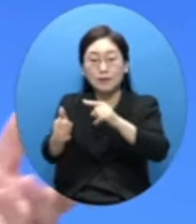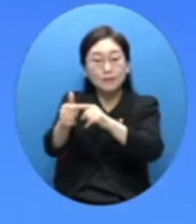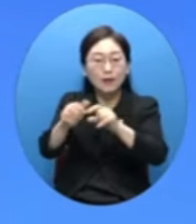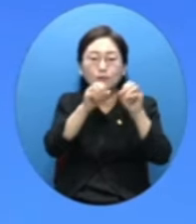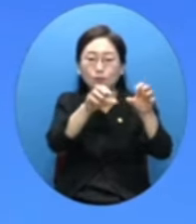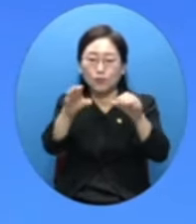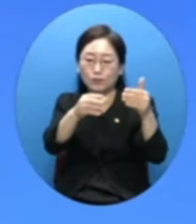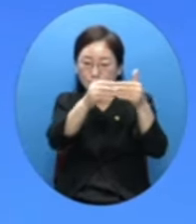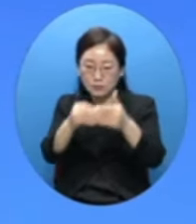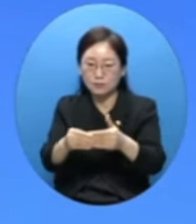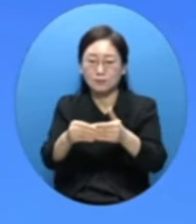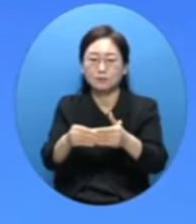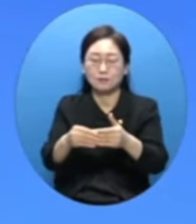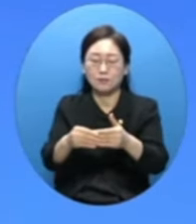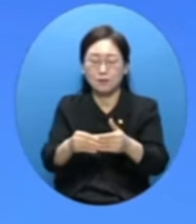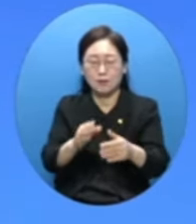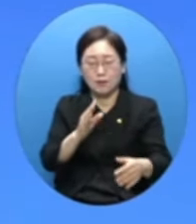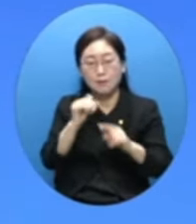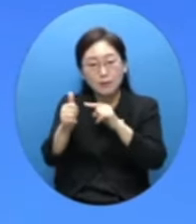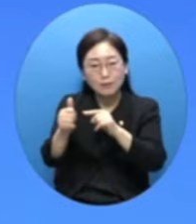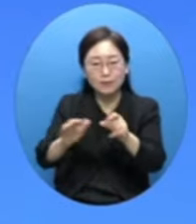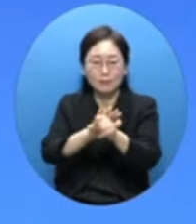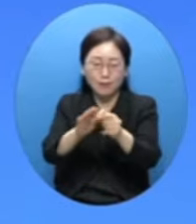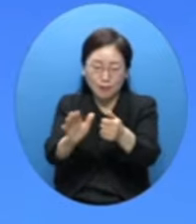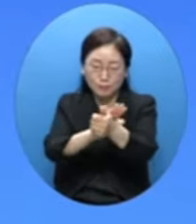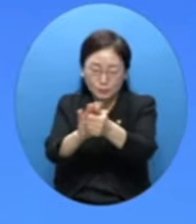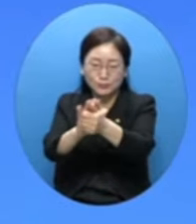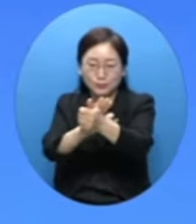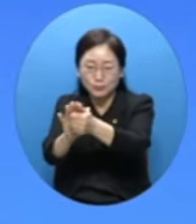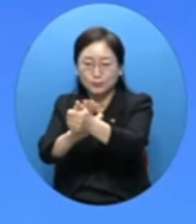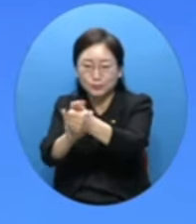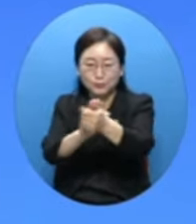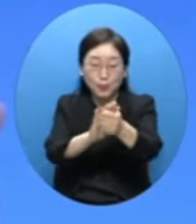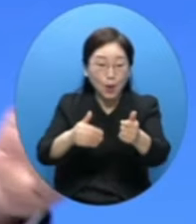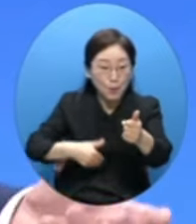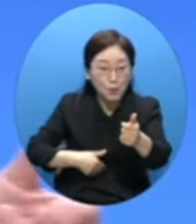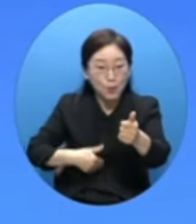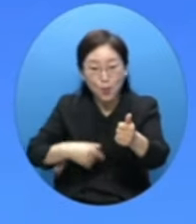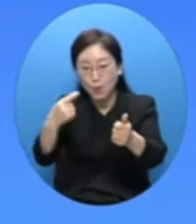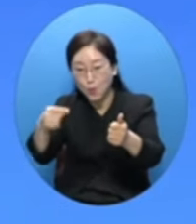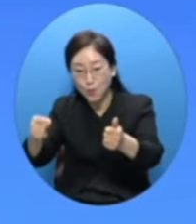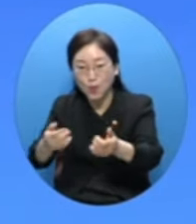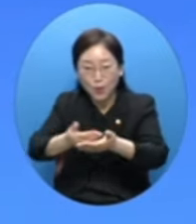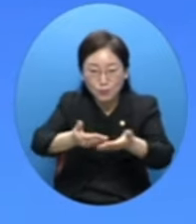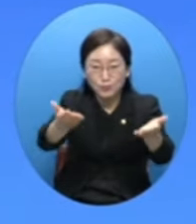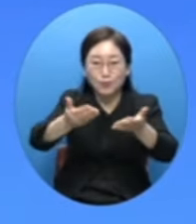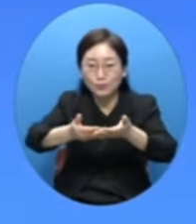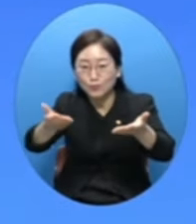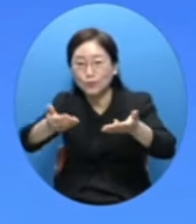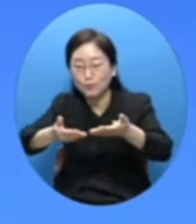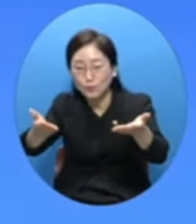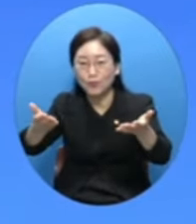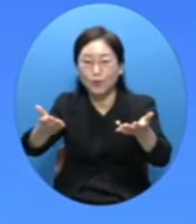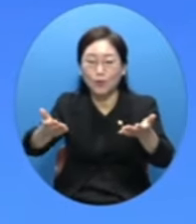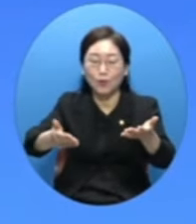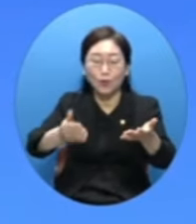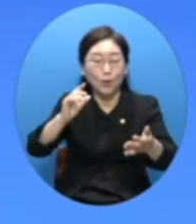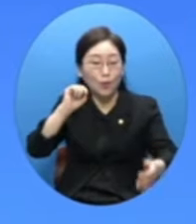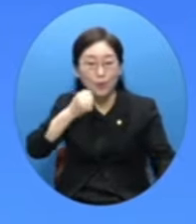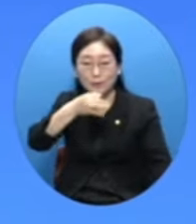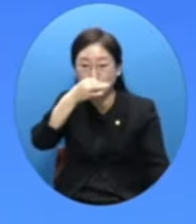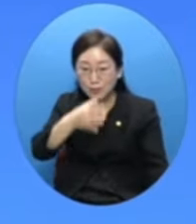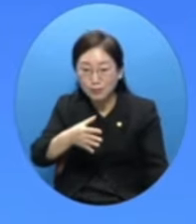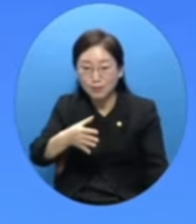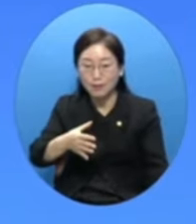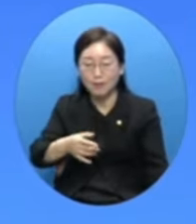분들입니다 얼마나 사랑으로들을 섬기고 뭐 필요한 거 있으면 다 나눠 주고 누가 어렵고 힘들면